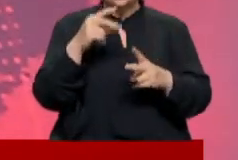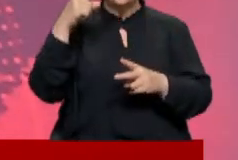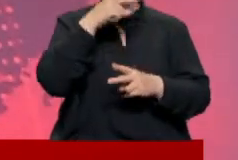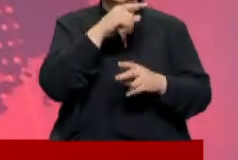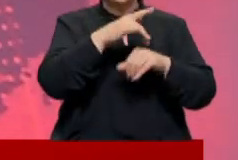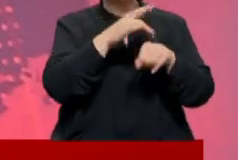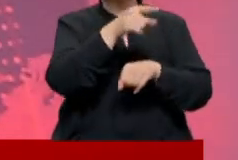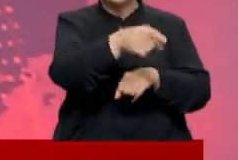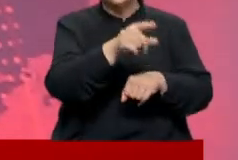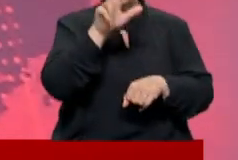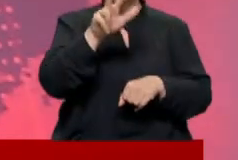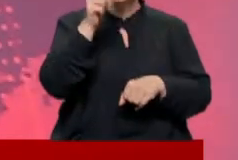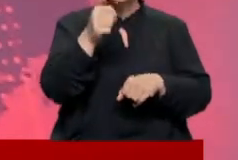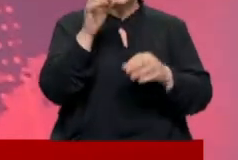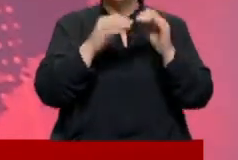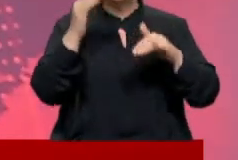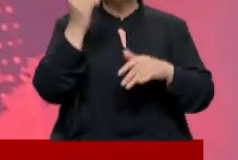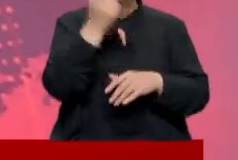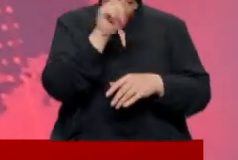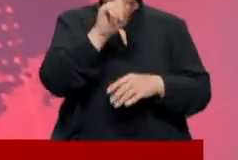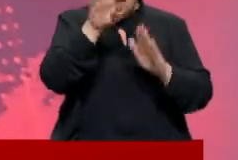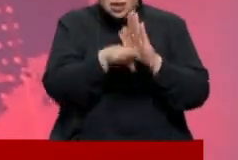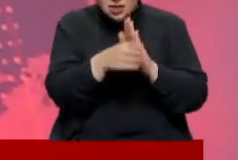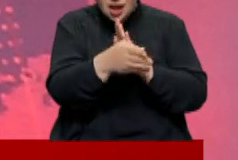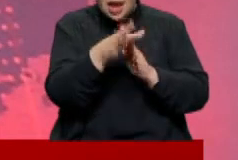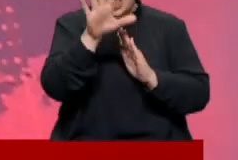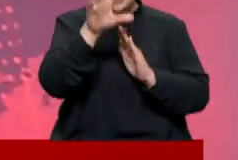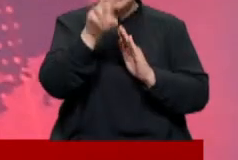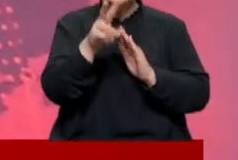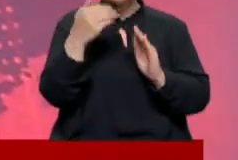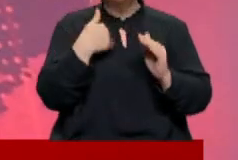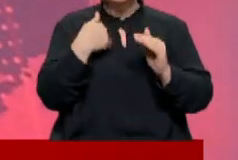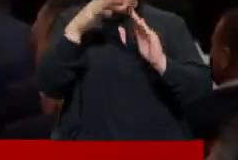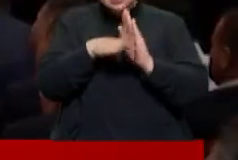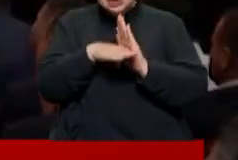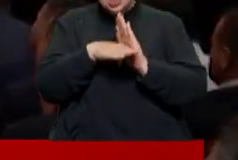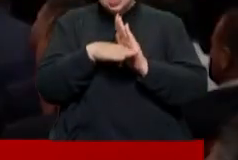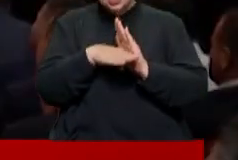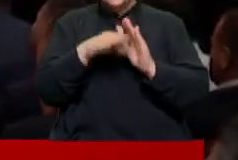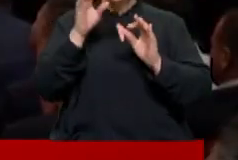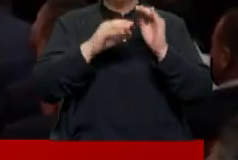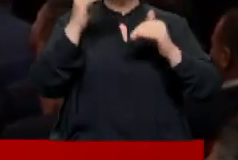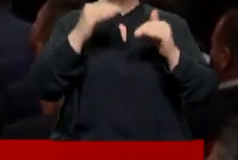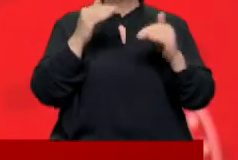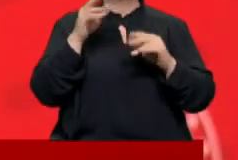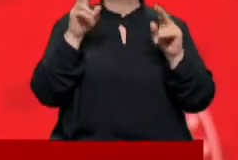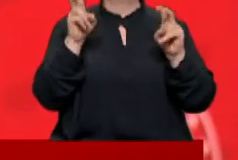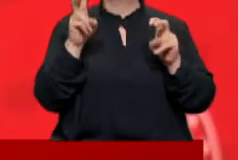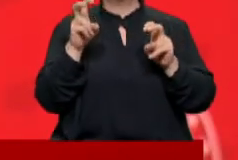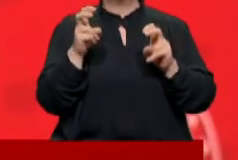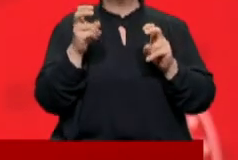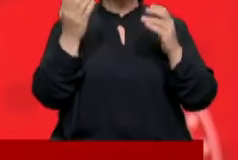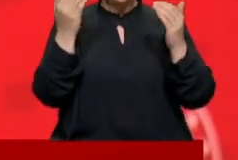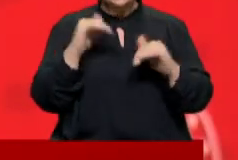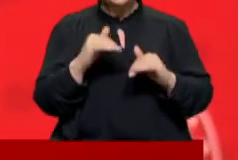Afrika ülkesi var. 36 tanesinin enflasyonu %10'un altında. 52'sinin enflasyonu da bizim altımızda. Enflasyon konusunda gelecek